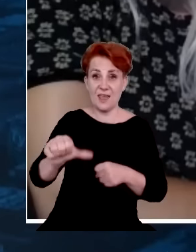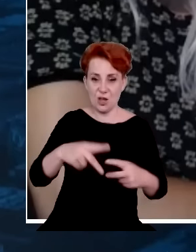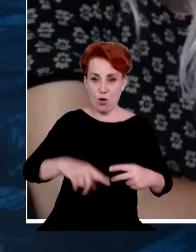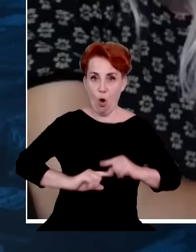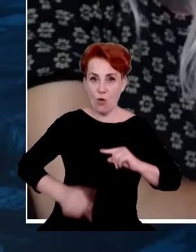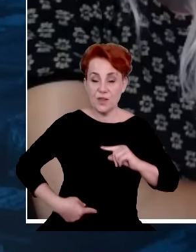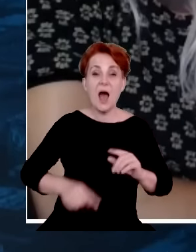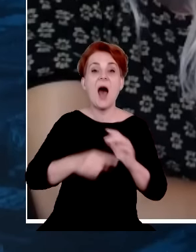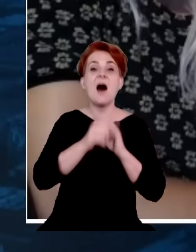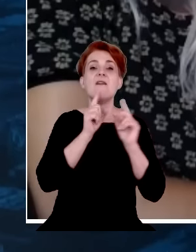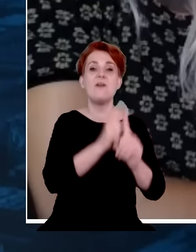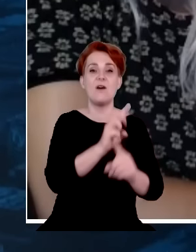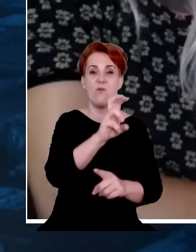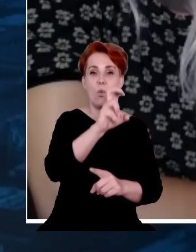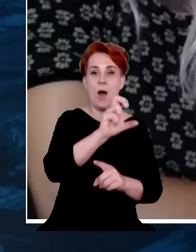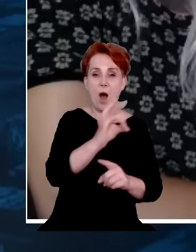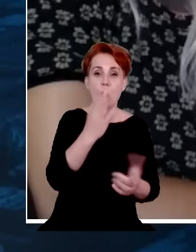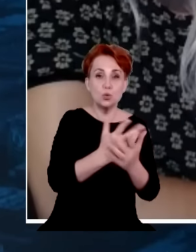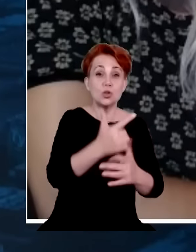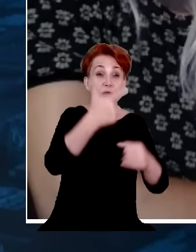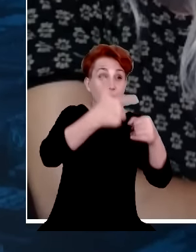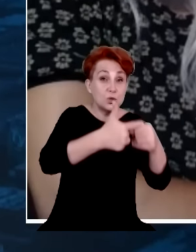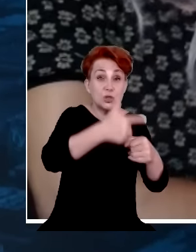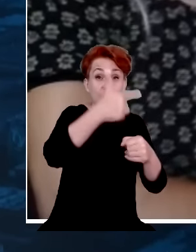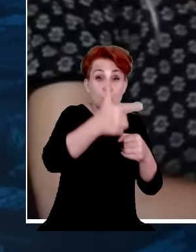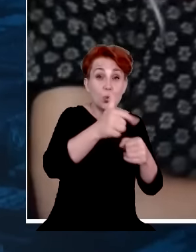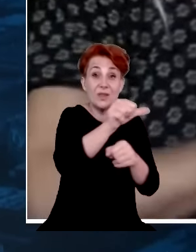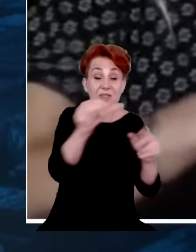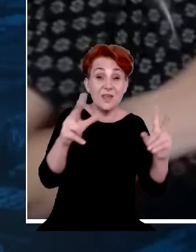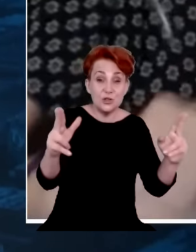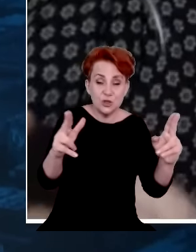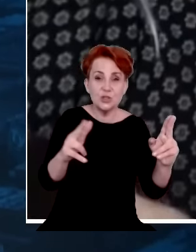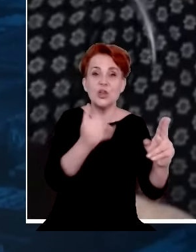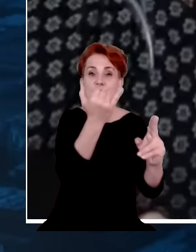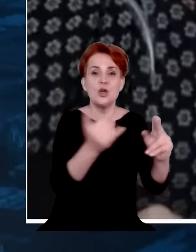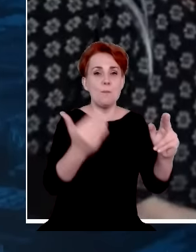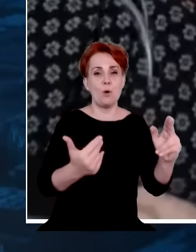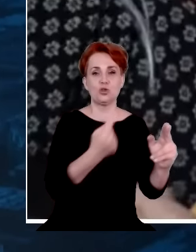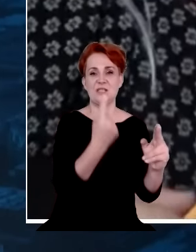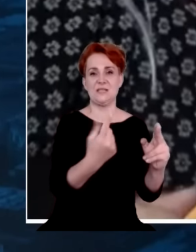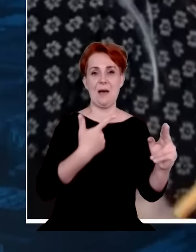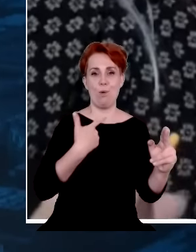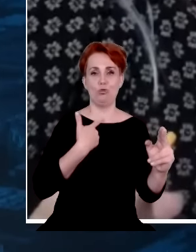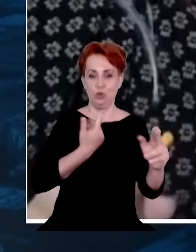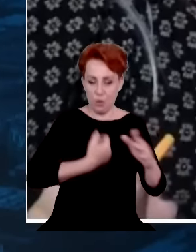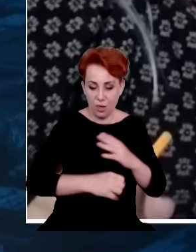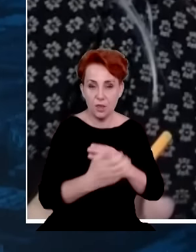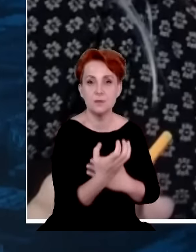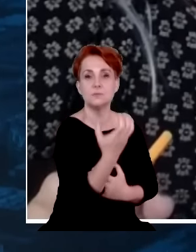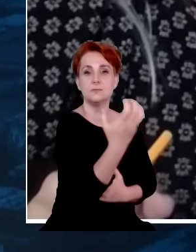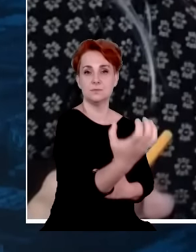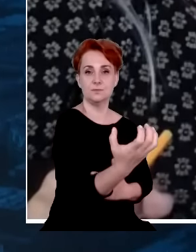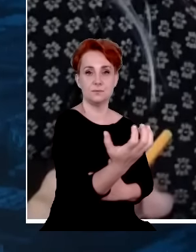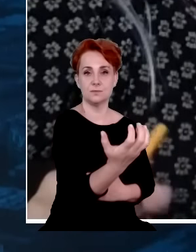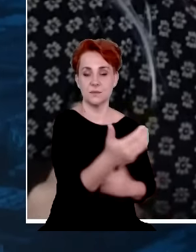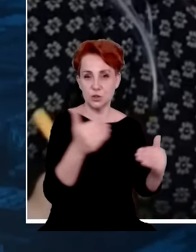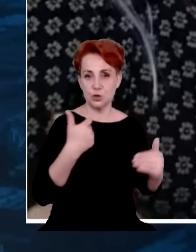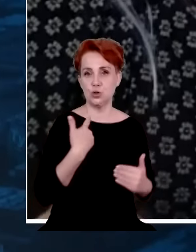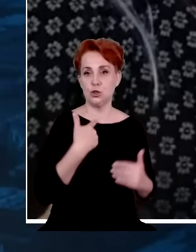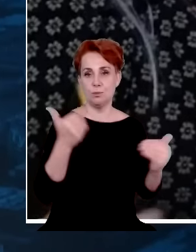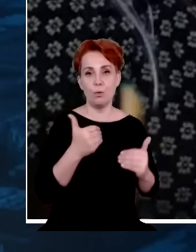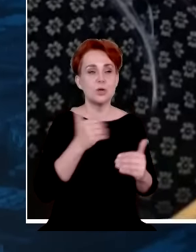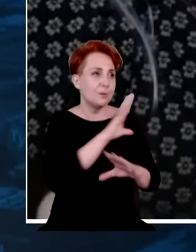zdrowia od 22 tygodnia ciąży dziecko może żyć samodzielnie poza organizmem matki oni proponują Szanowna pani